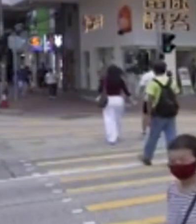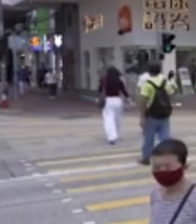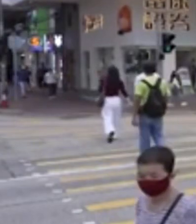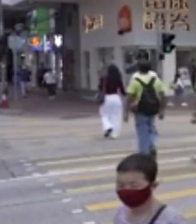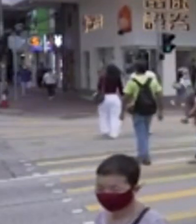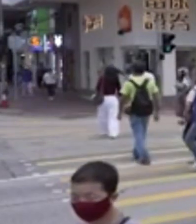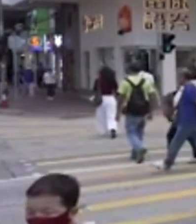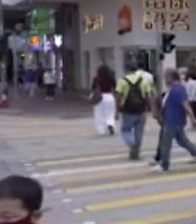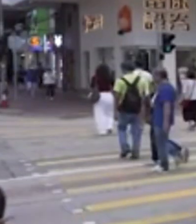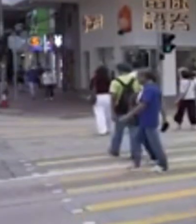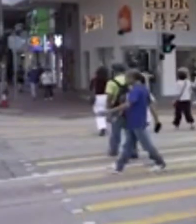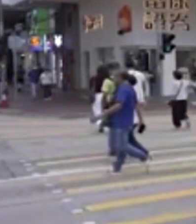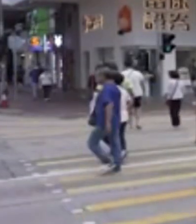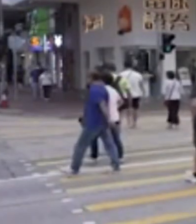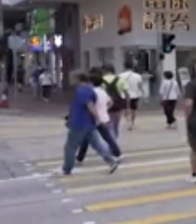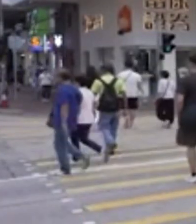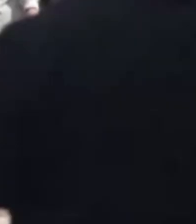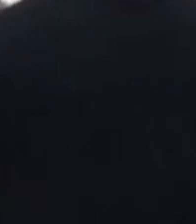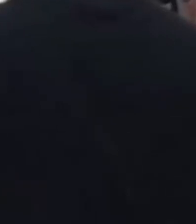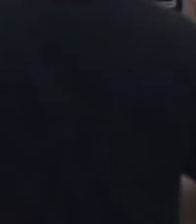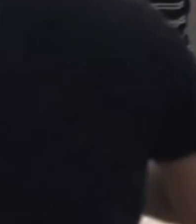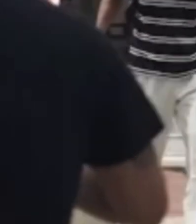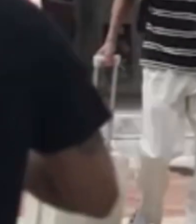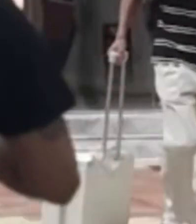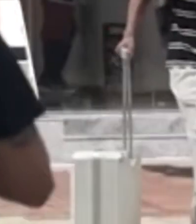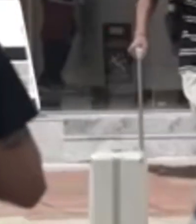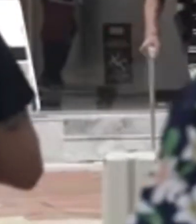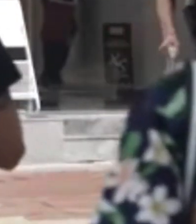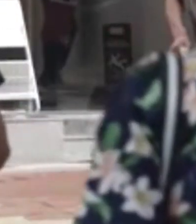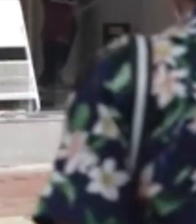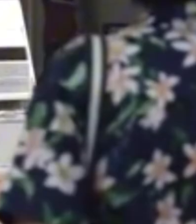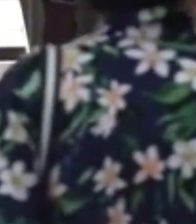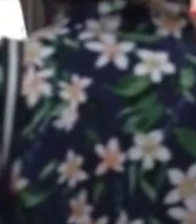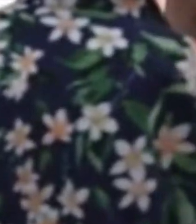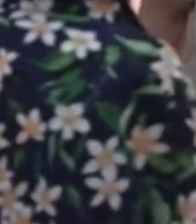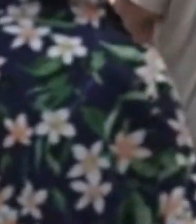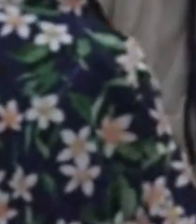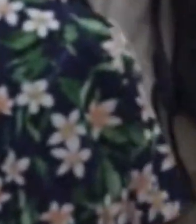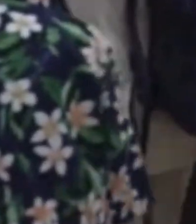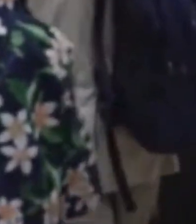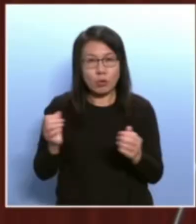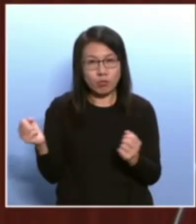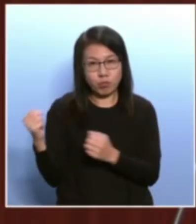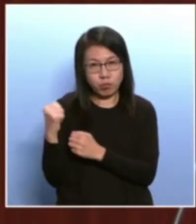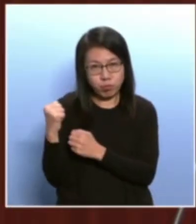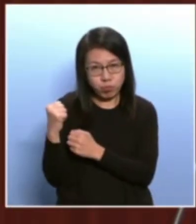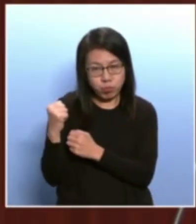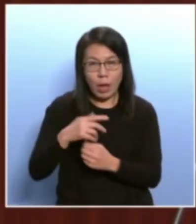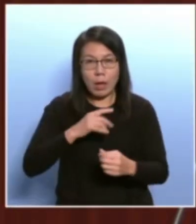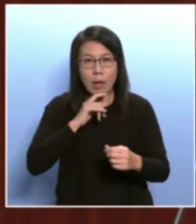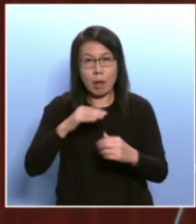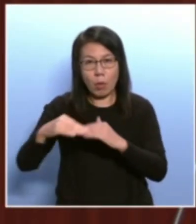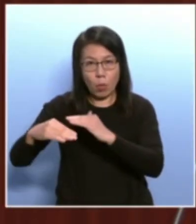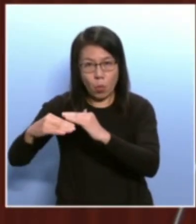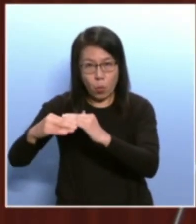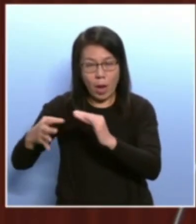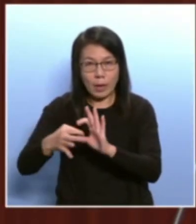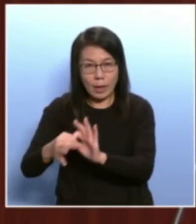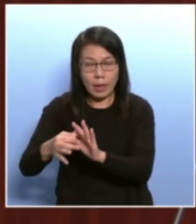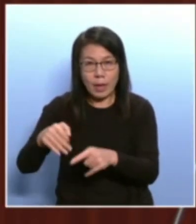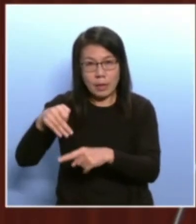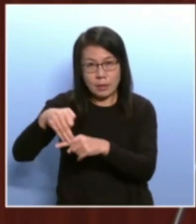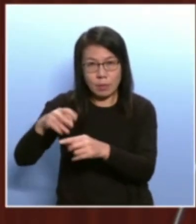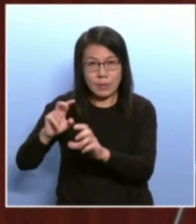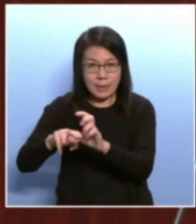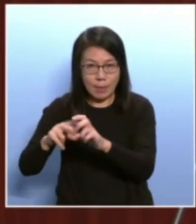在2030年和2034年完成，同时全力推动跨境铁路项目，包括港深